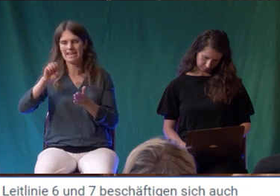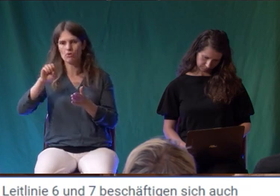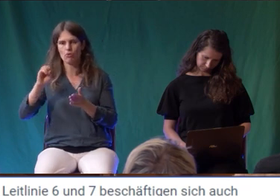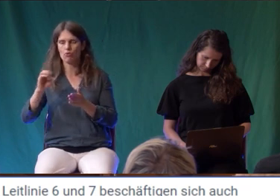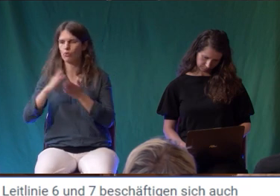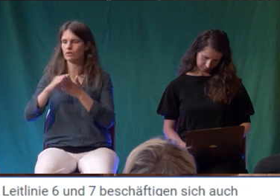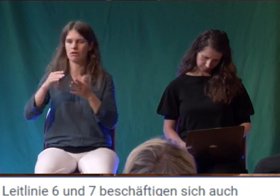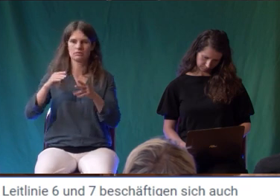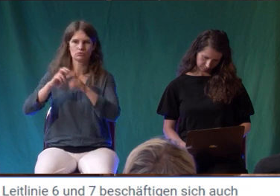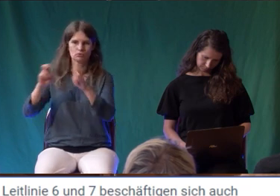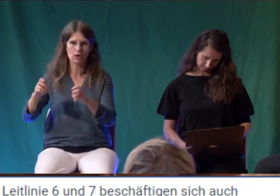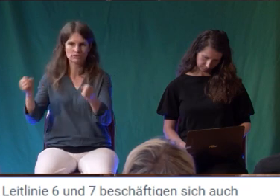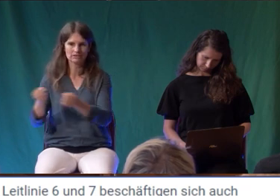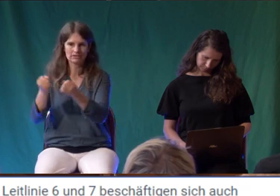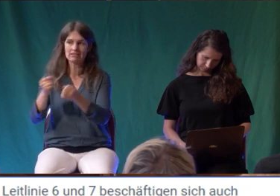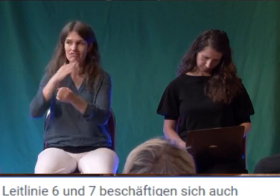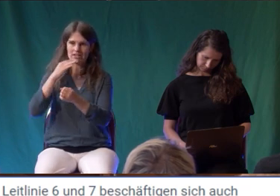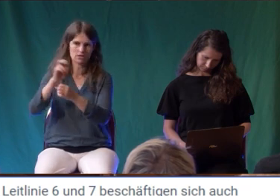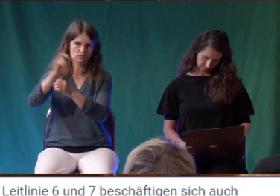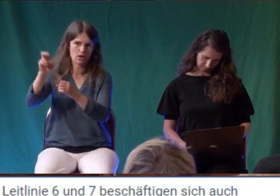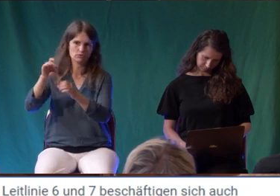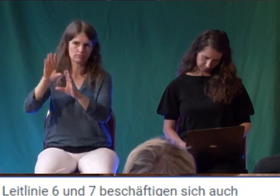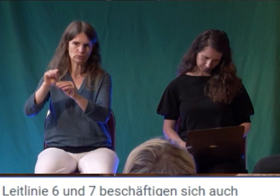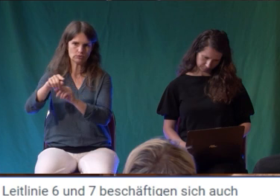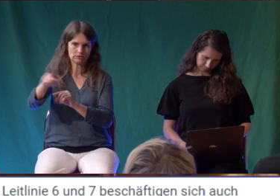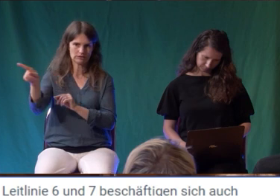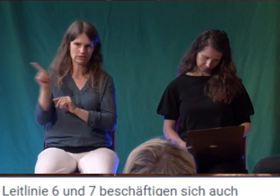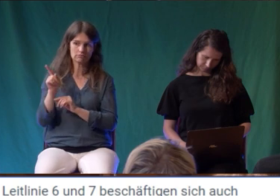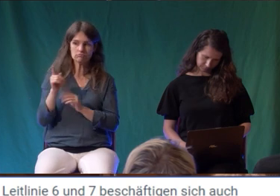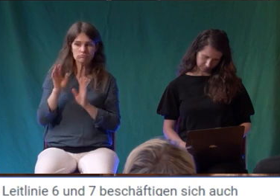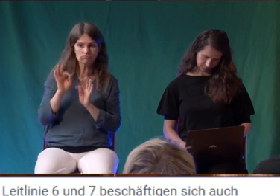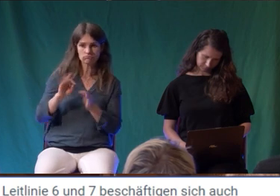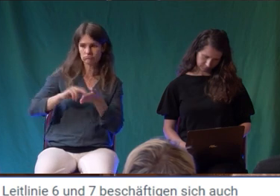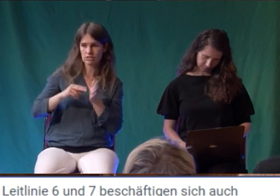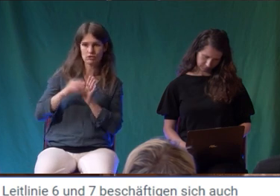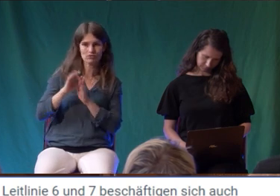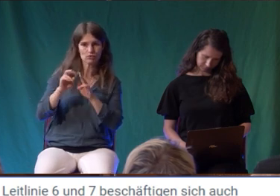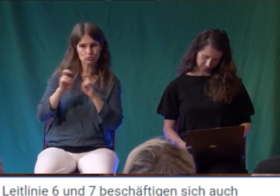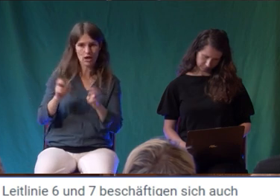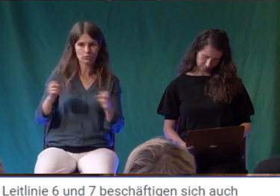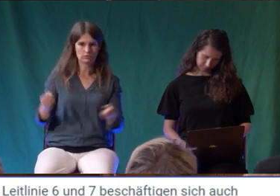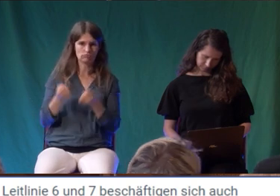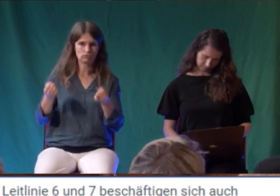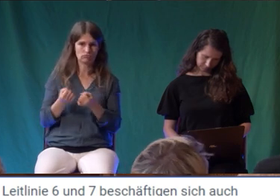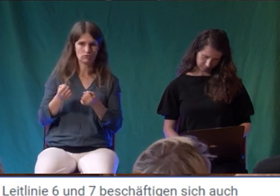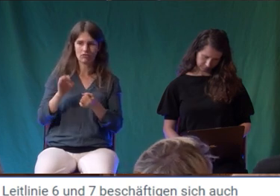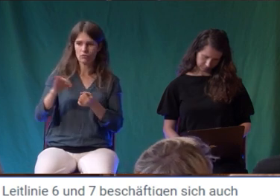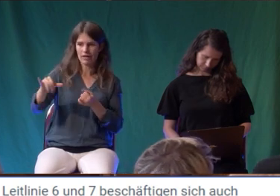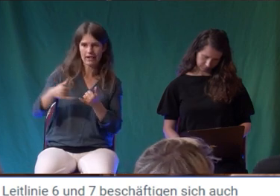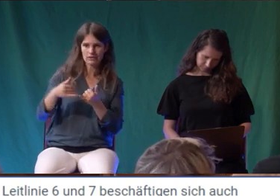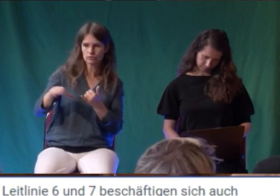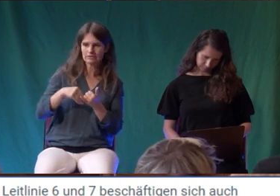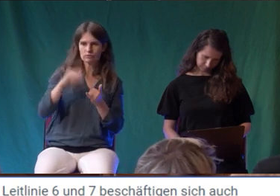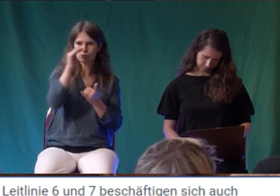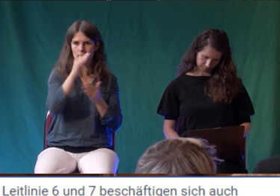dann vielen Einrichtungen und Trägern angewendet und das ist eine wirklich gute Methode um mit den Eltern zu arbeiten und persönliche Zukunftsplanung und